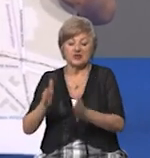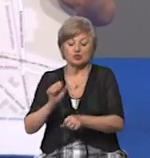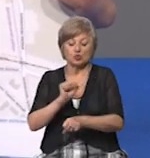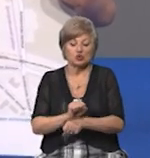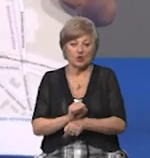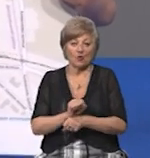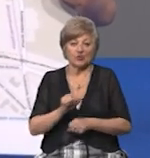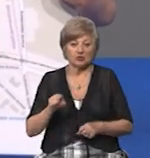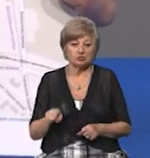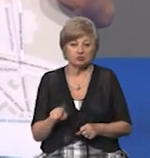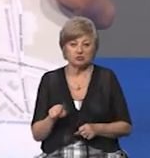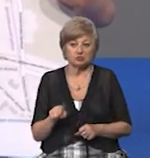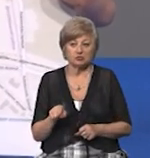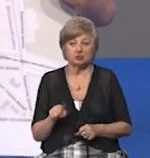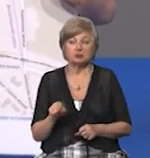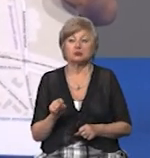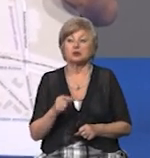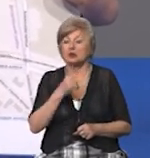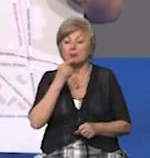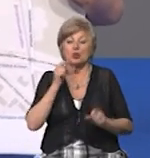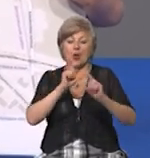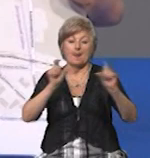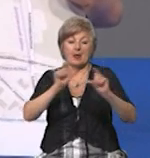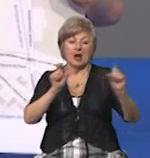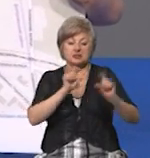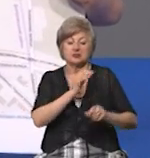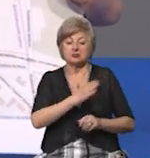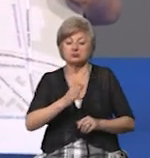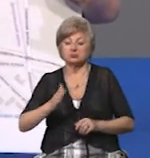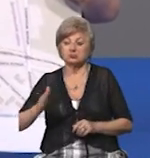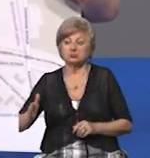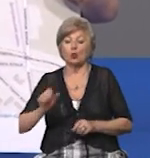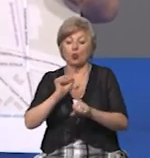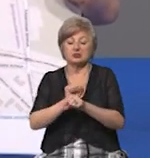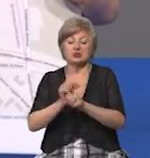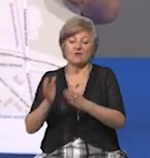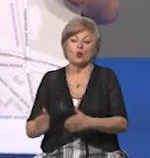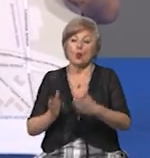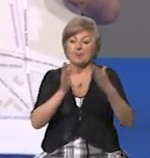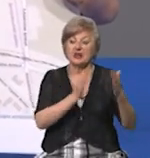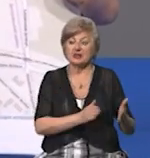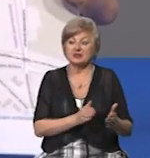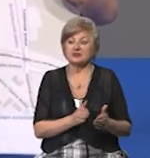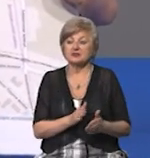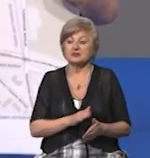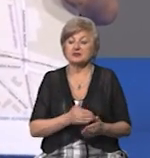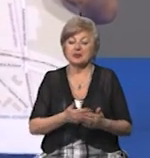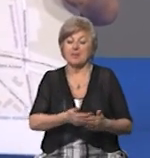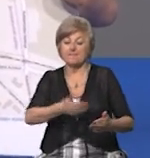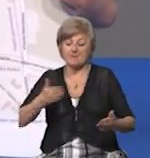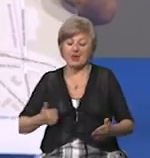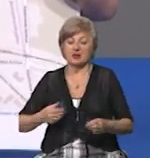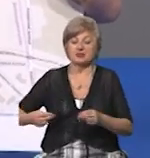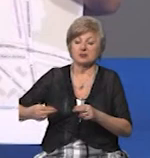звідси, там, де ну, багато магазинів там були на Бородинській, зупинка, на ділянку перед